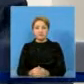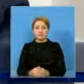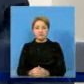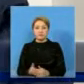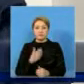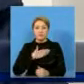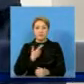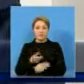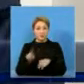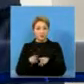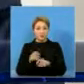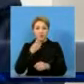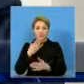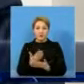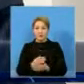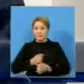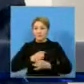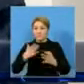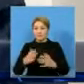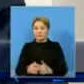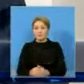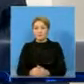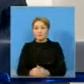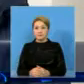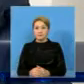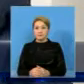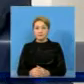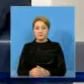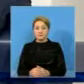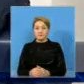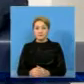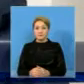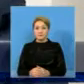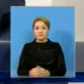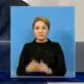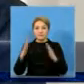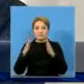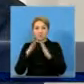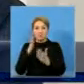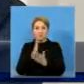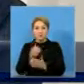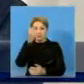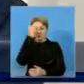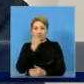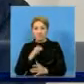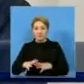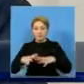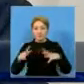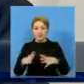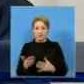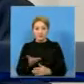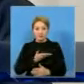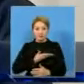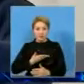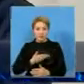Для меня тоже это хороший большой праздник, тем более теперь в квартире будем. Спасибо большое